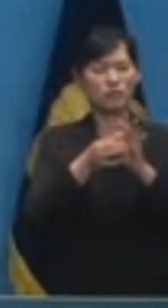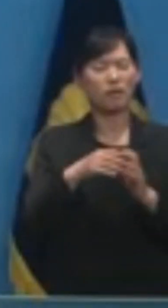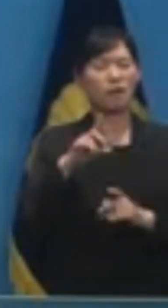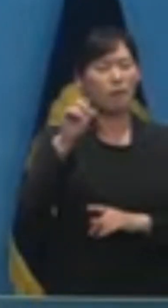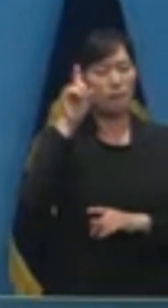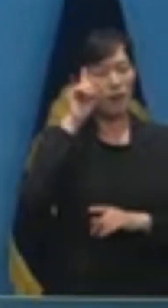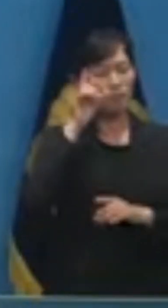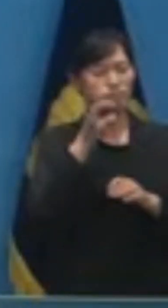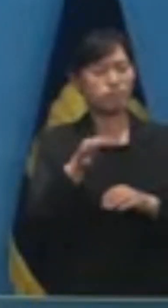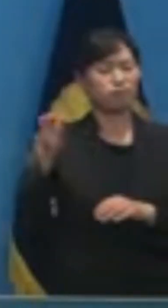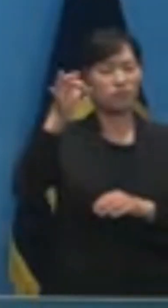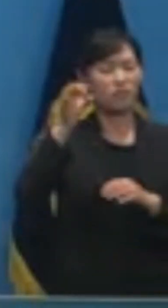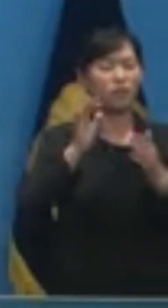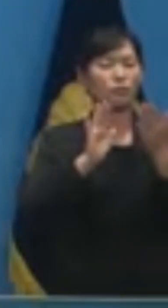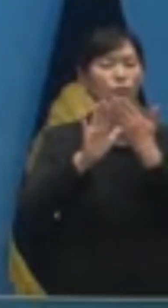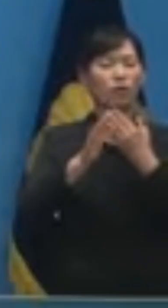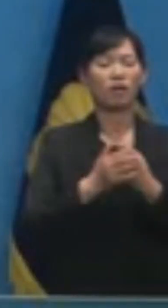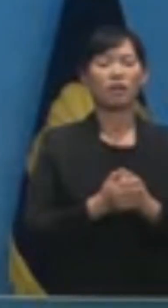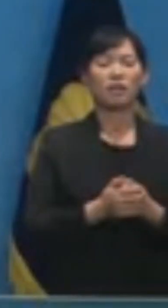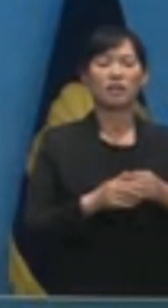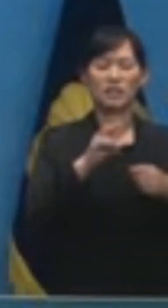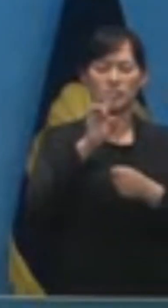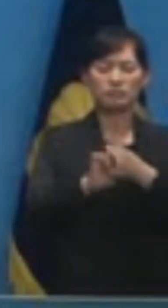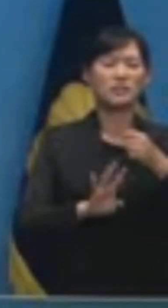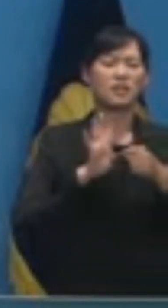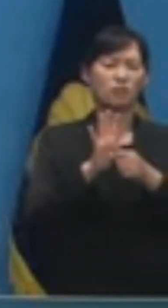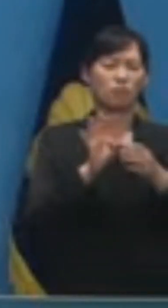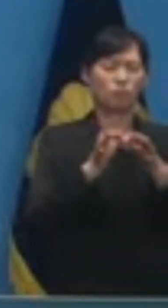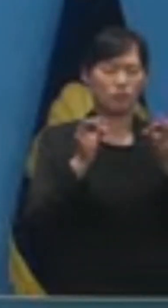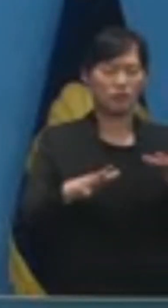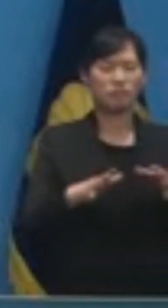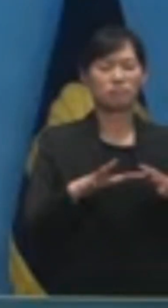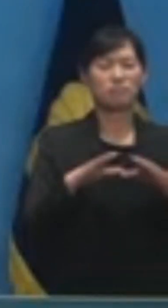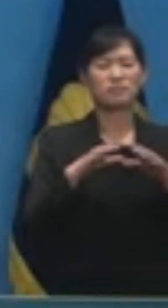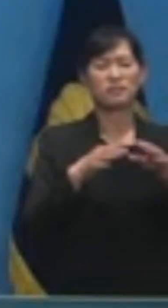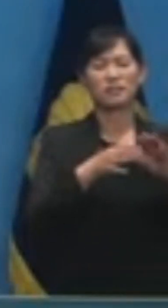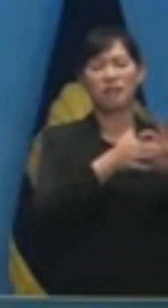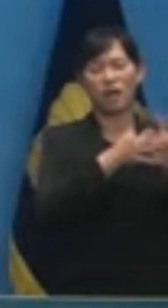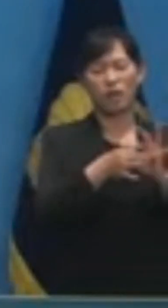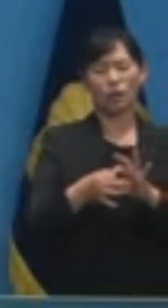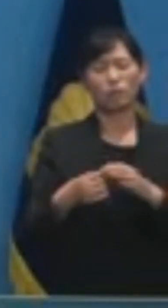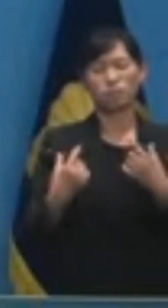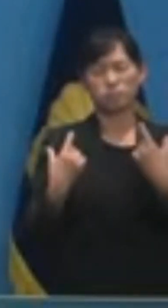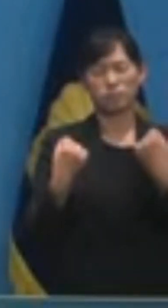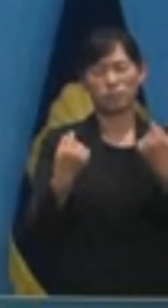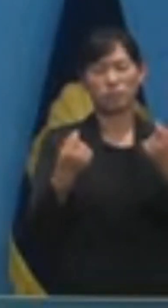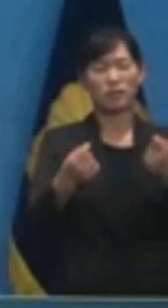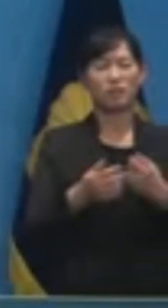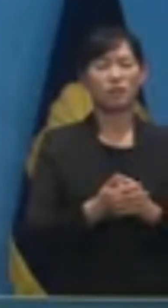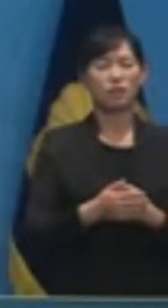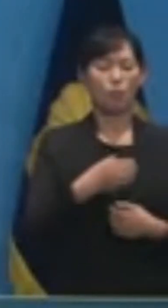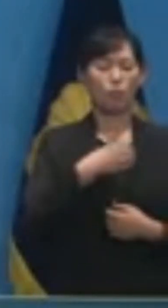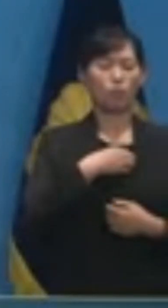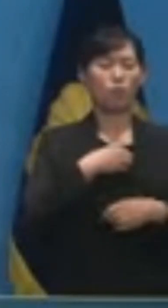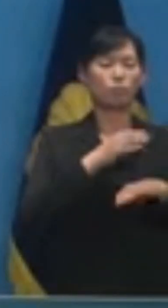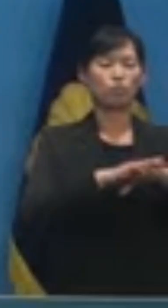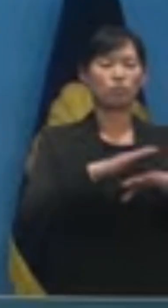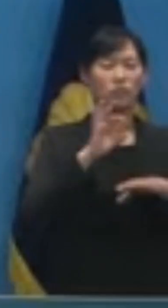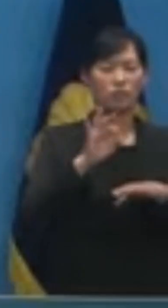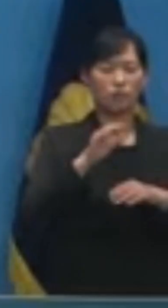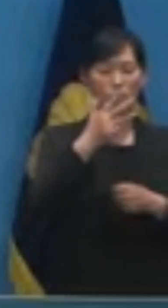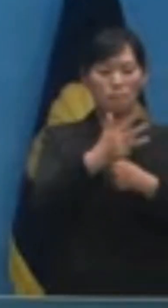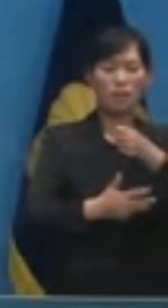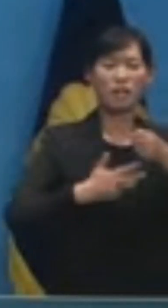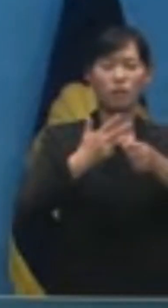인상된 이후 현재 24년간 동결되었습니다. 위험부문 수당 또한